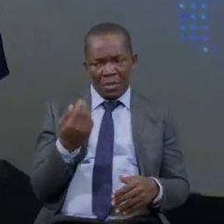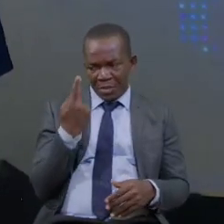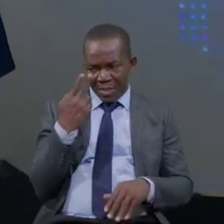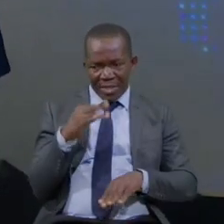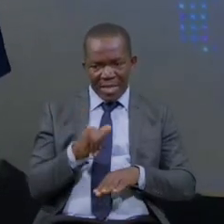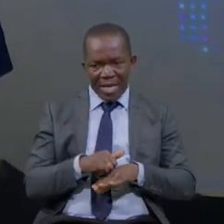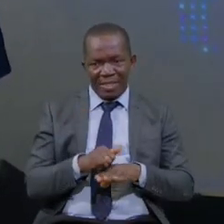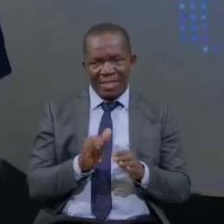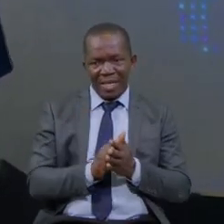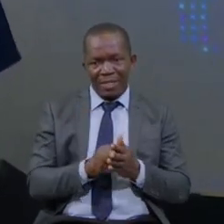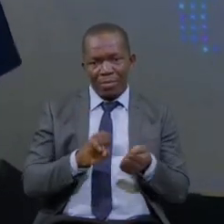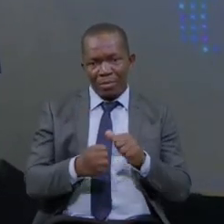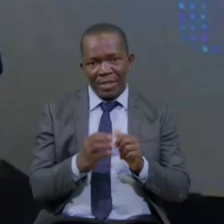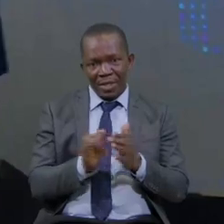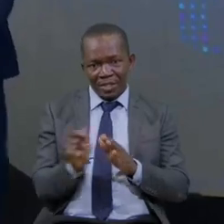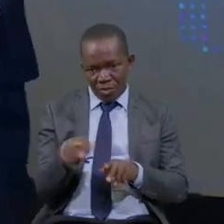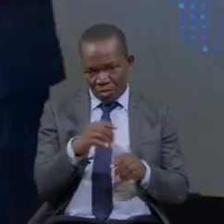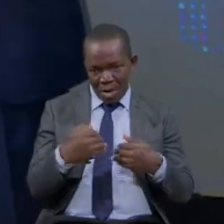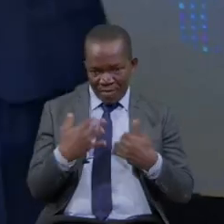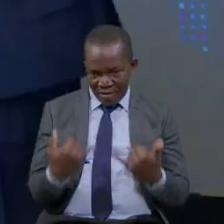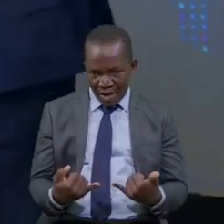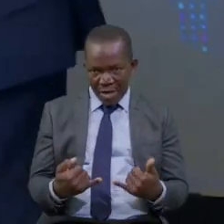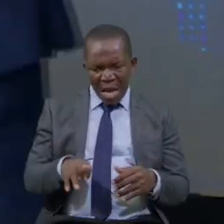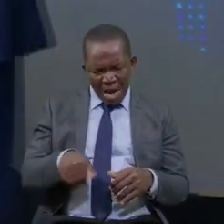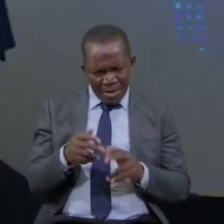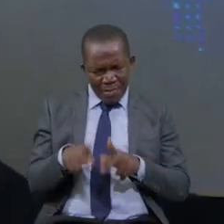Dieu avait déjà eu ce type de défi avant.